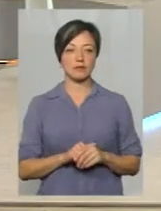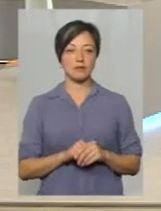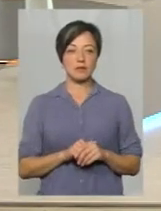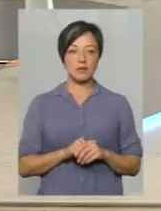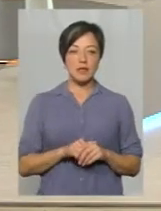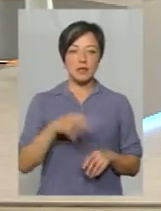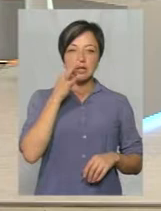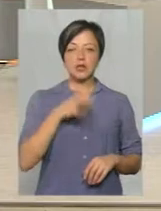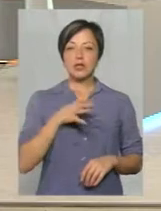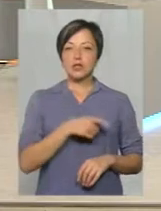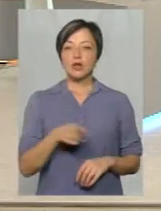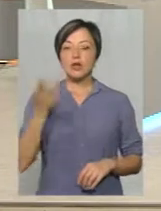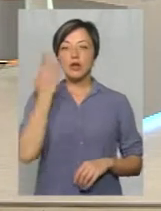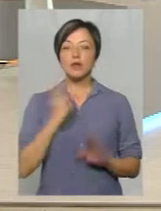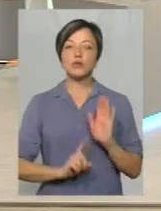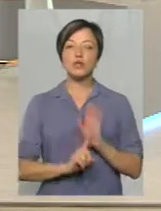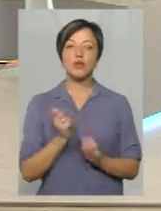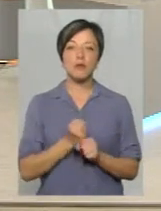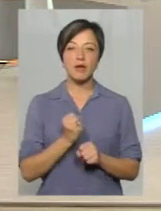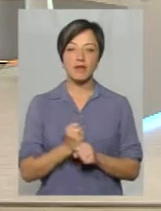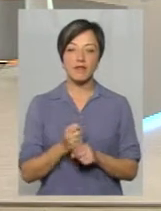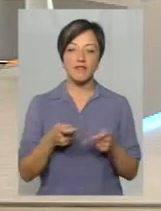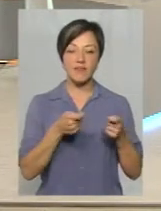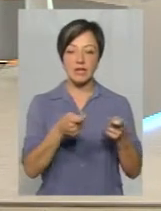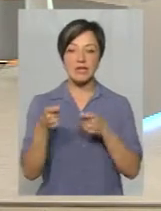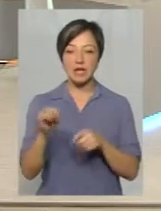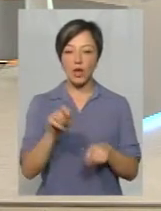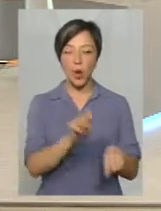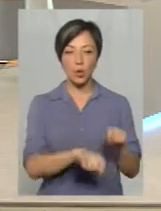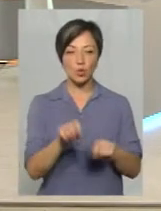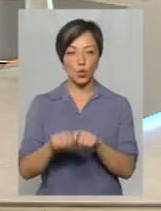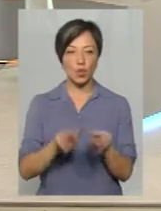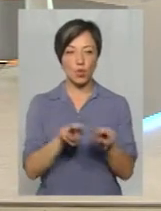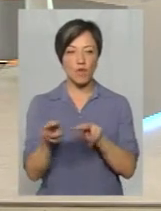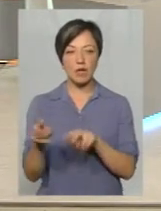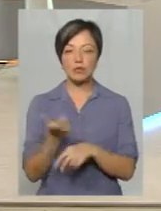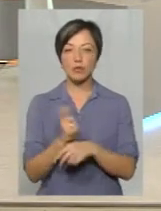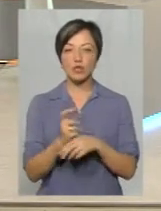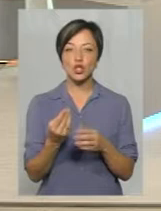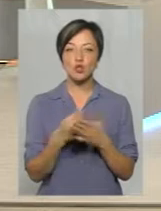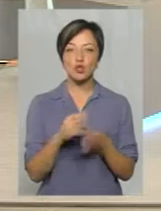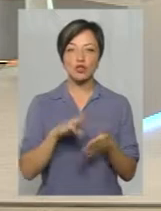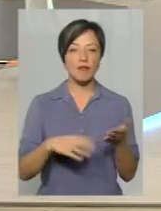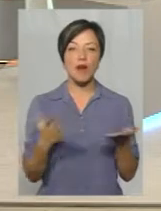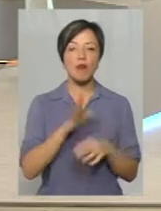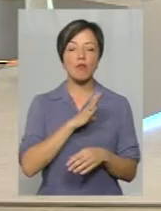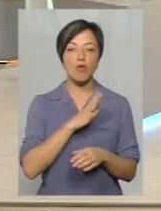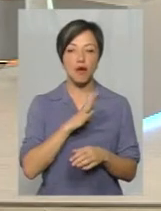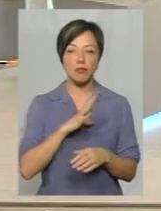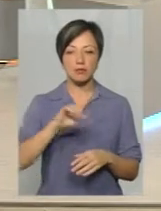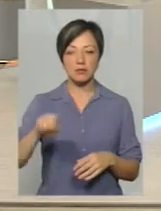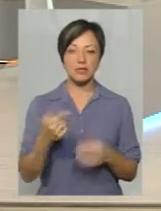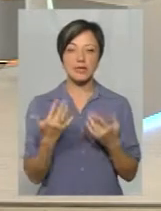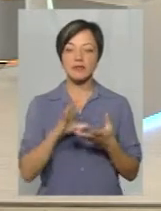Скажіть, за оцей час, коли ви вже почали робити виїзди і контролювати, найбільша сума штрафу яка була, стягалася? Чи